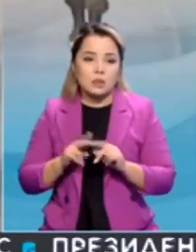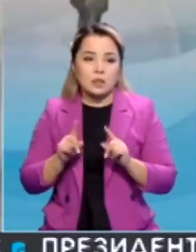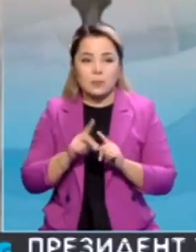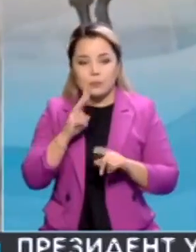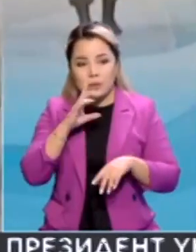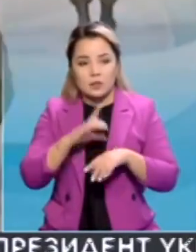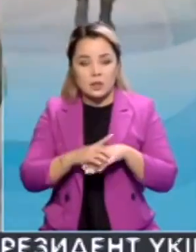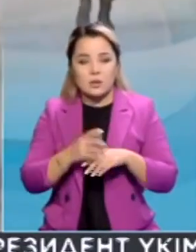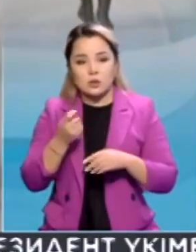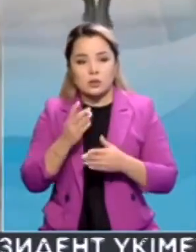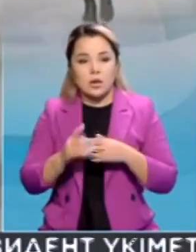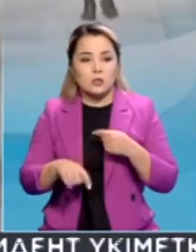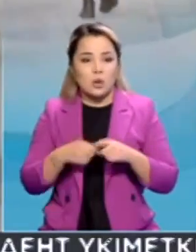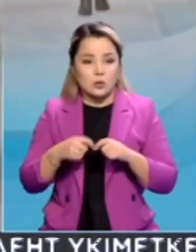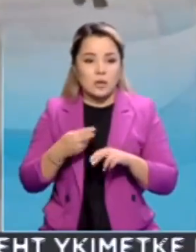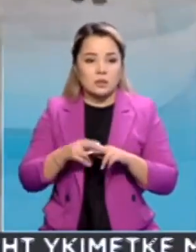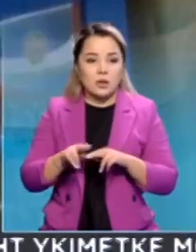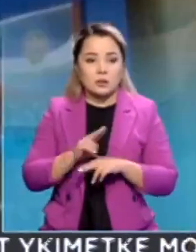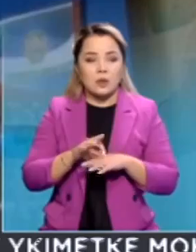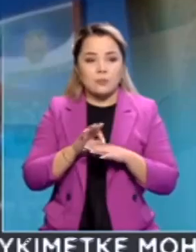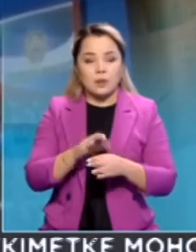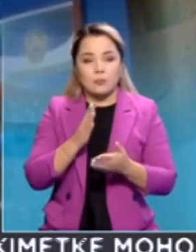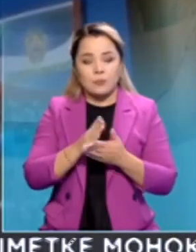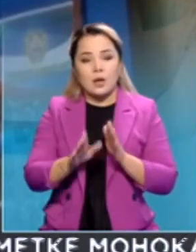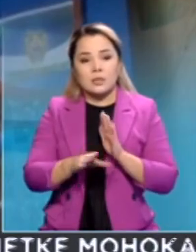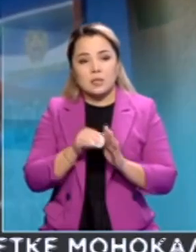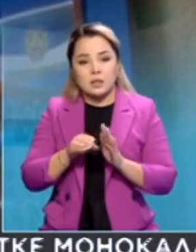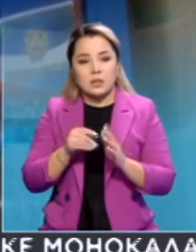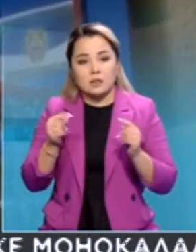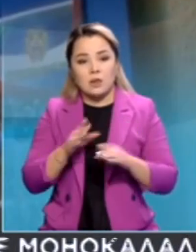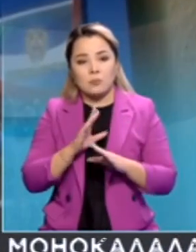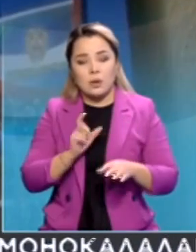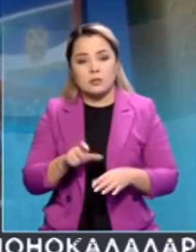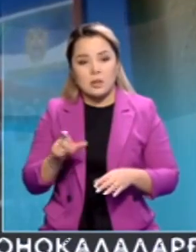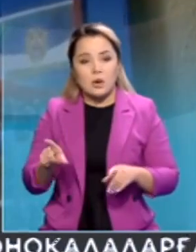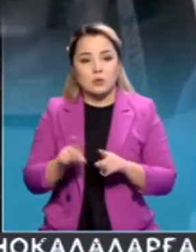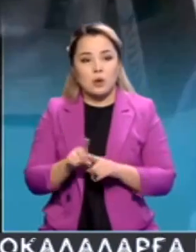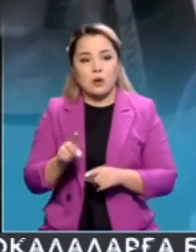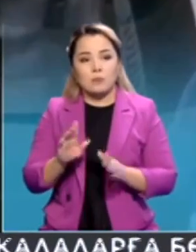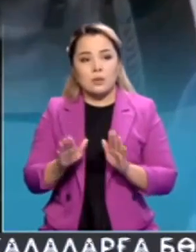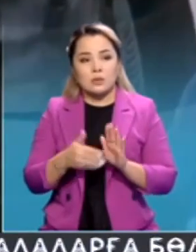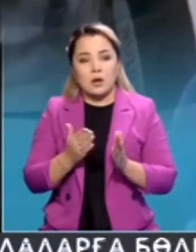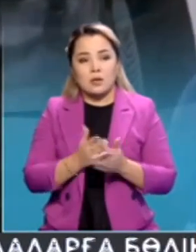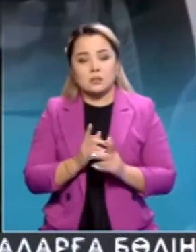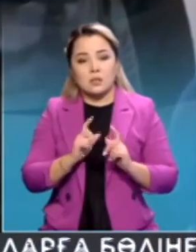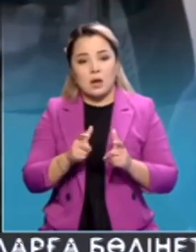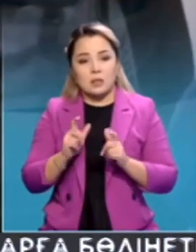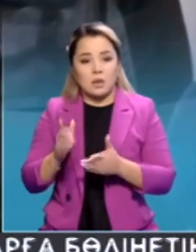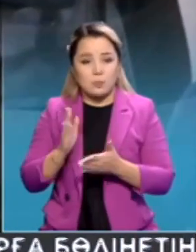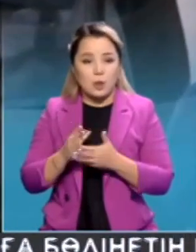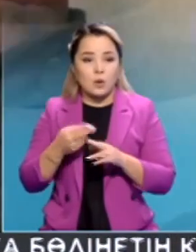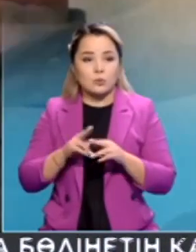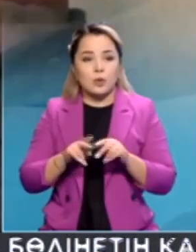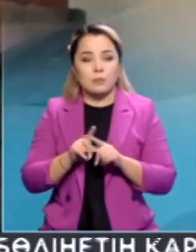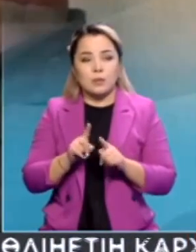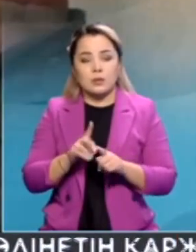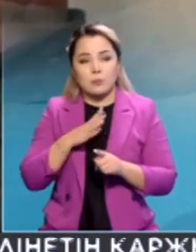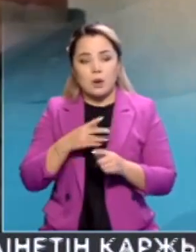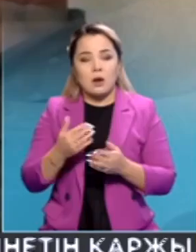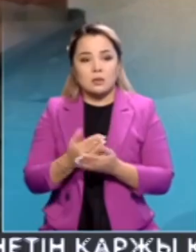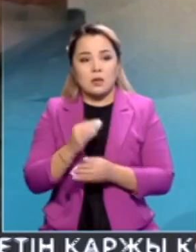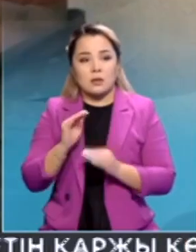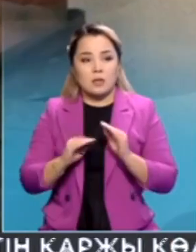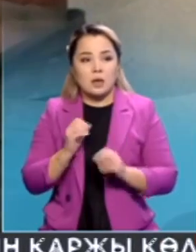мәлім болды. Әскери қызметке іріктеу талаптарына сай келмейтін азаматтарды шақырту алған. Осыдан кейін Хабаров өлкесінде